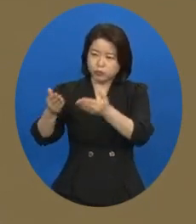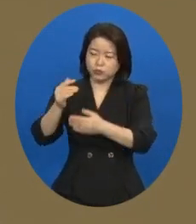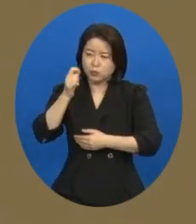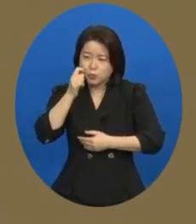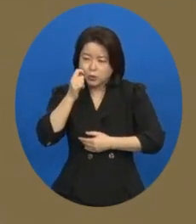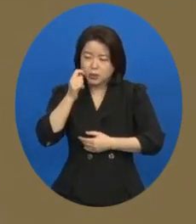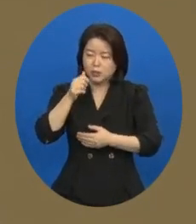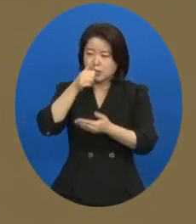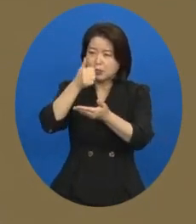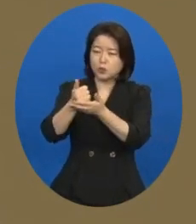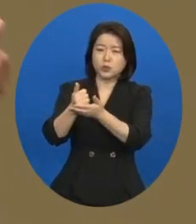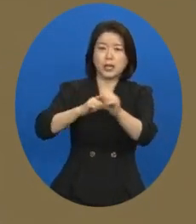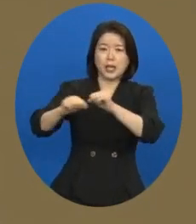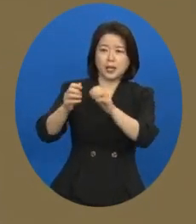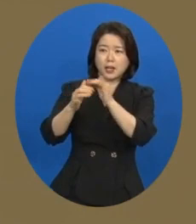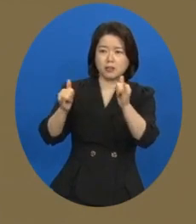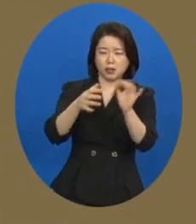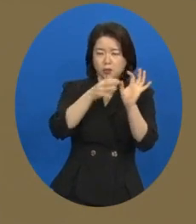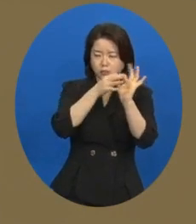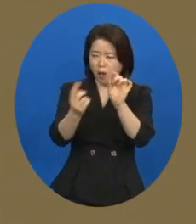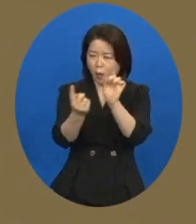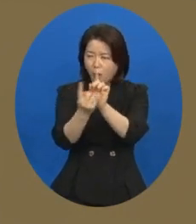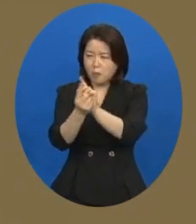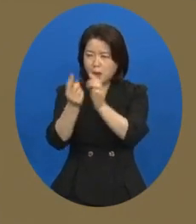짓는 사람들을 계속 보잖아요.